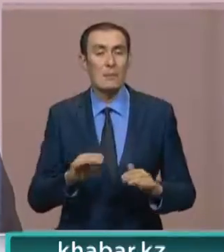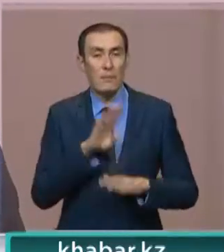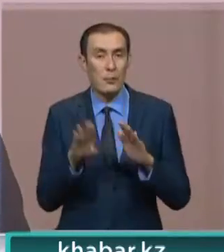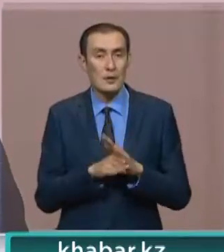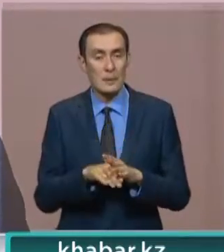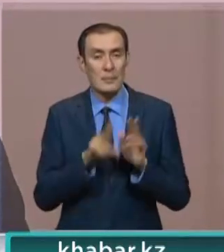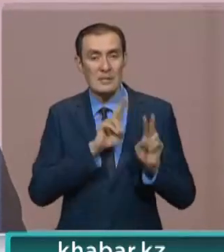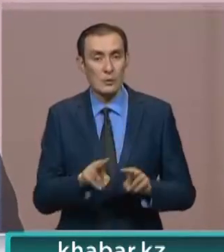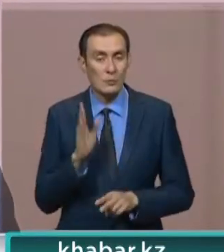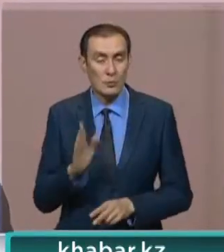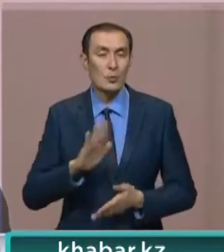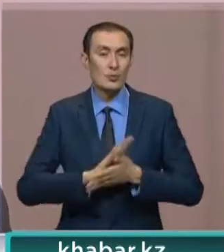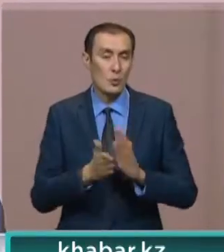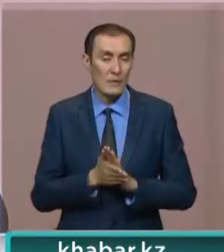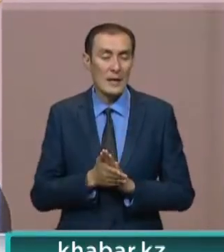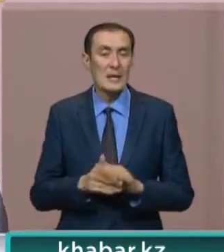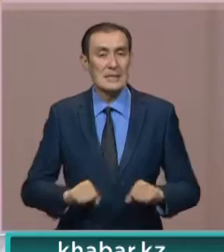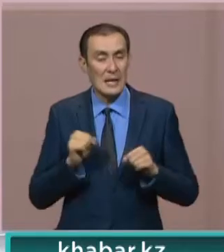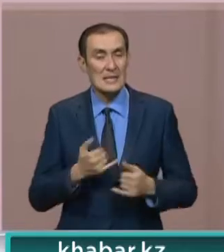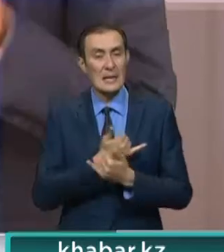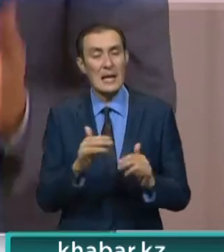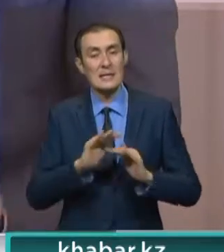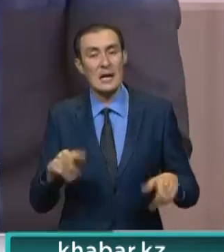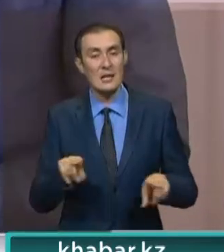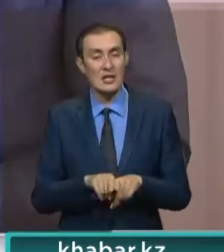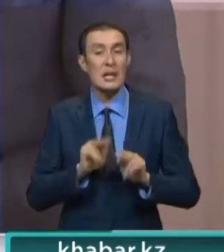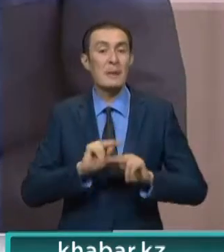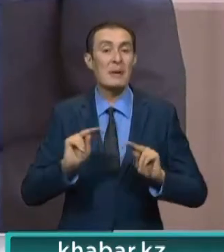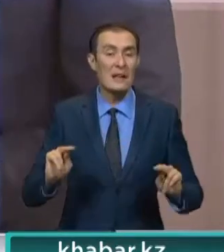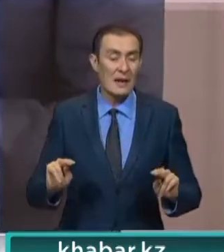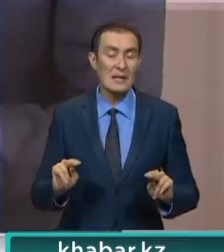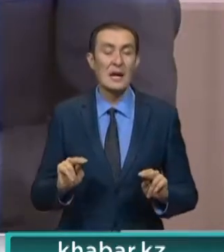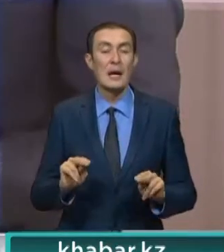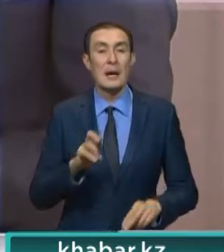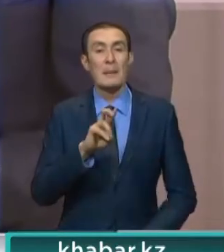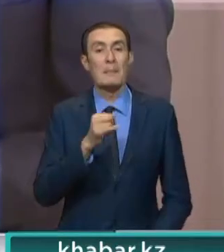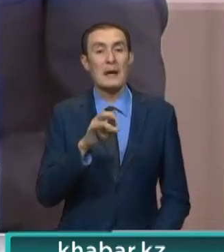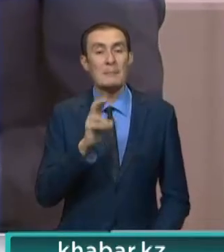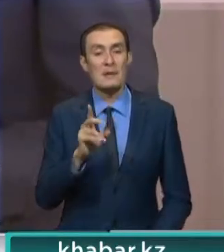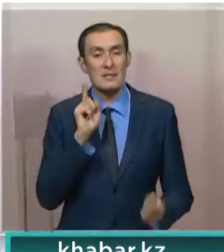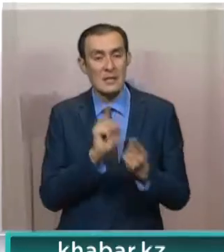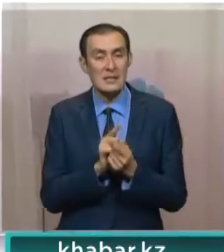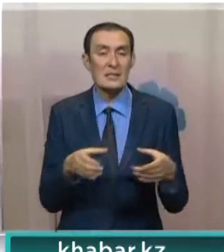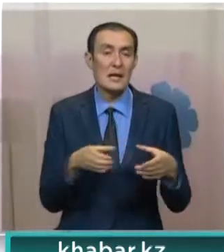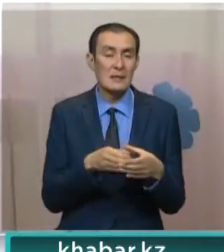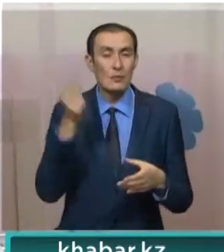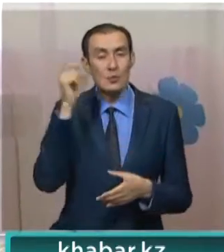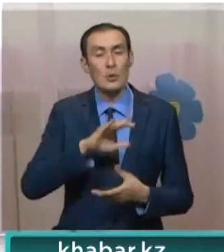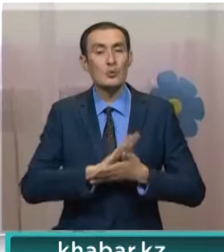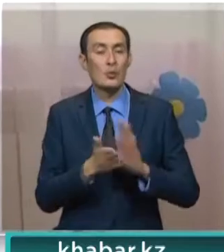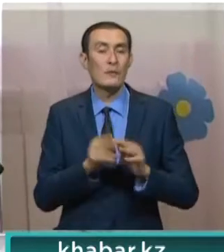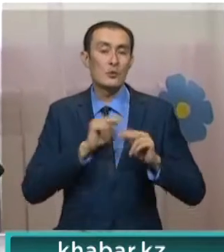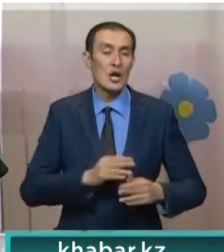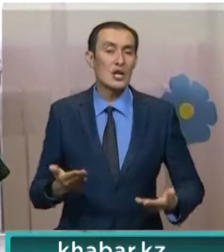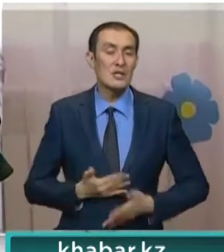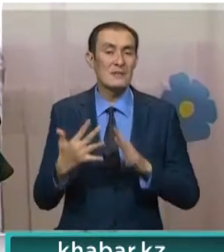надежным присмотром. Условия старались создать не только для детей, но и для преподавателей. Бауржан Байбек поговорил с коллективом, узнал об условиях труда и о